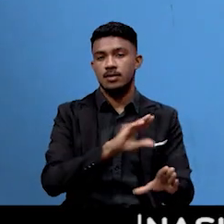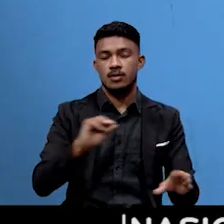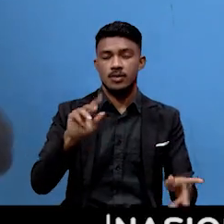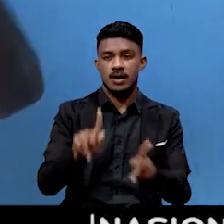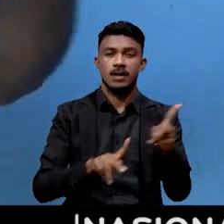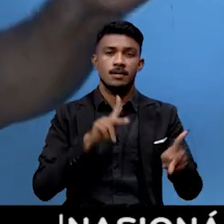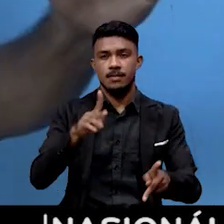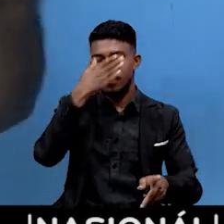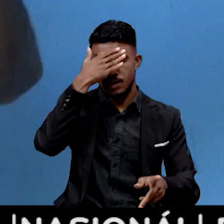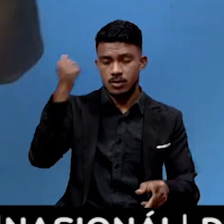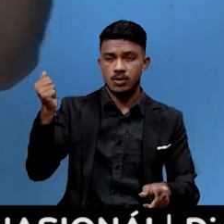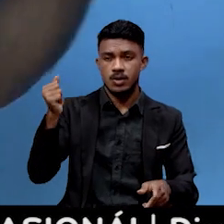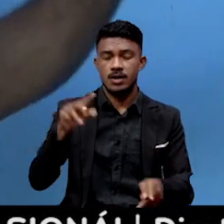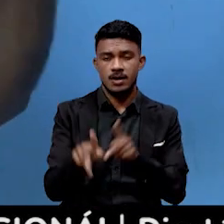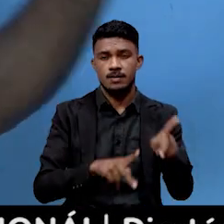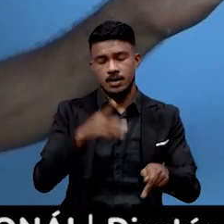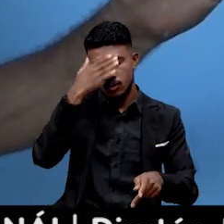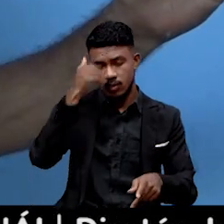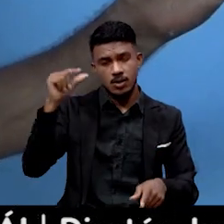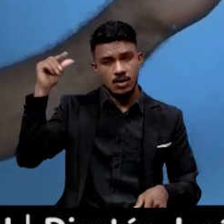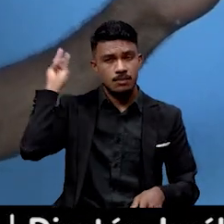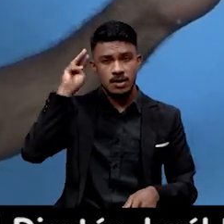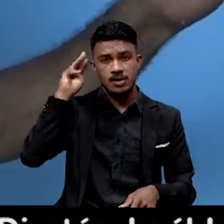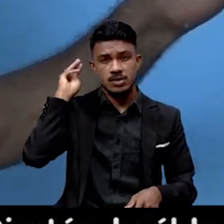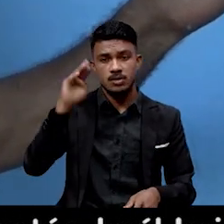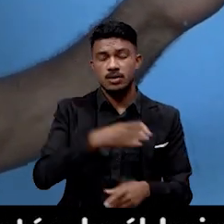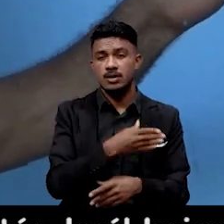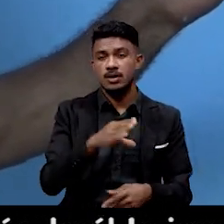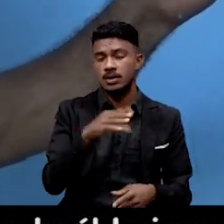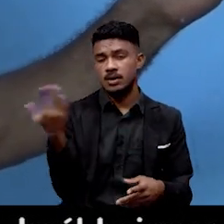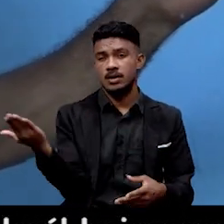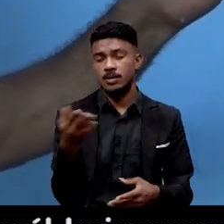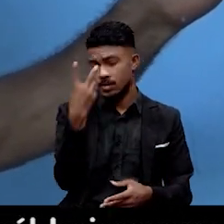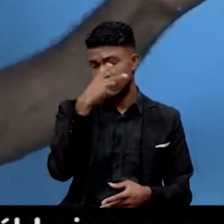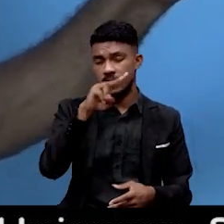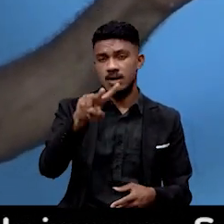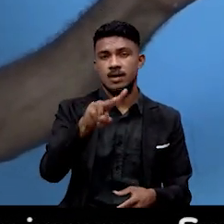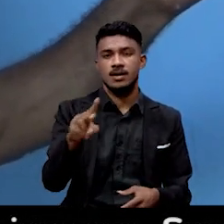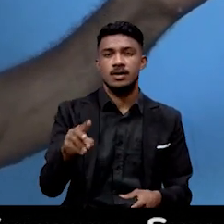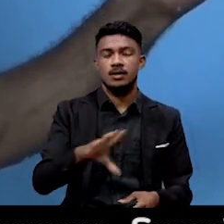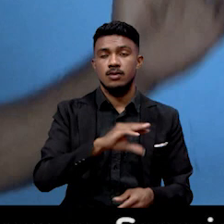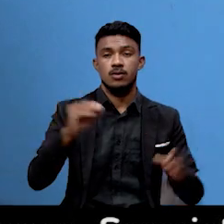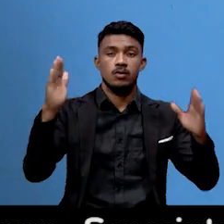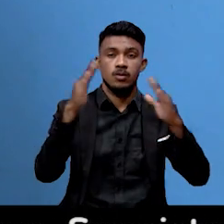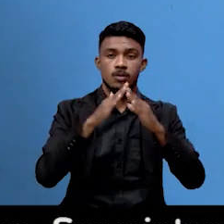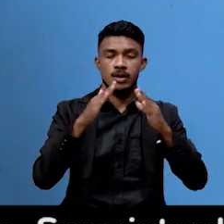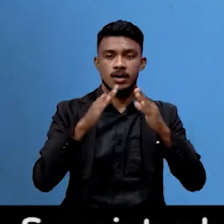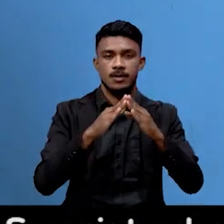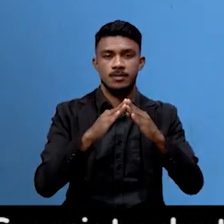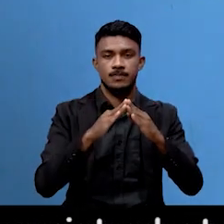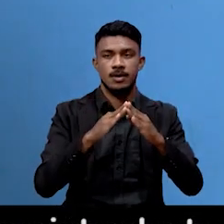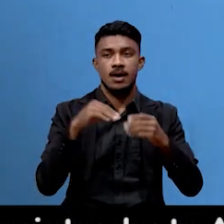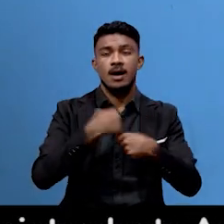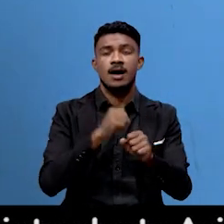uma, povo halu uma, ministro ida nebe maka kompetente ne tumai hare umane